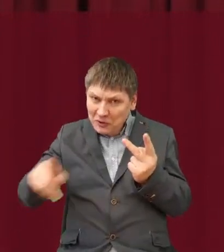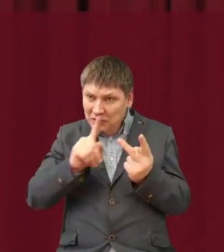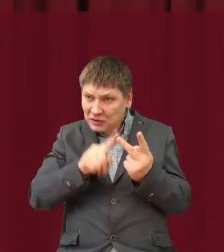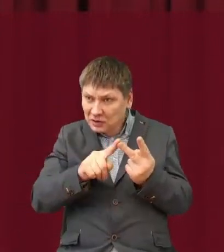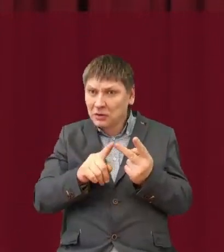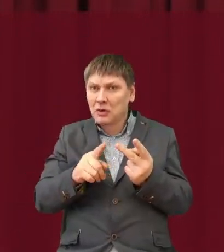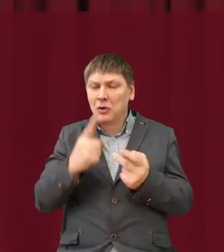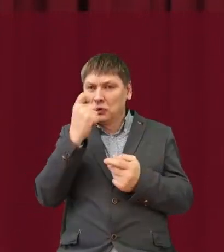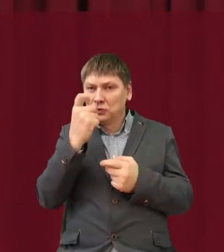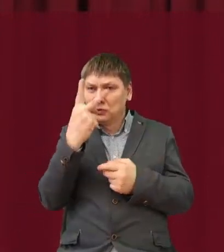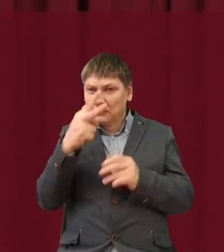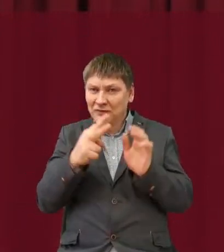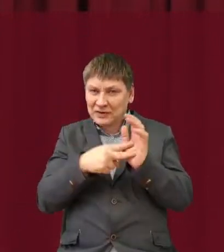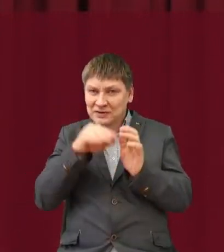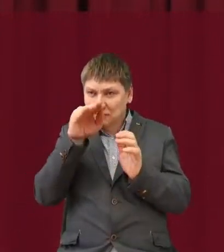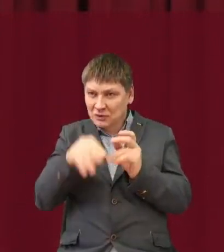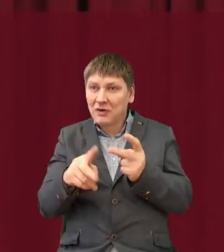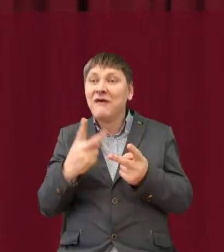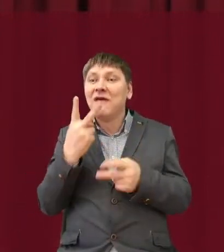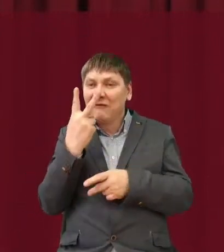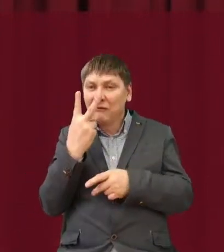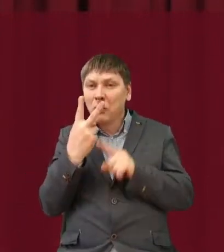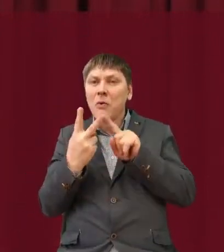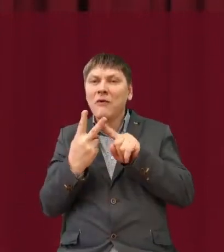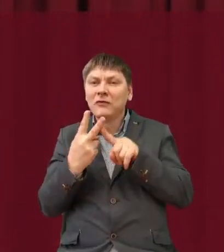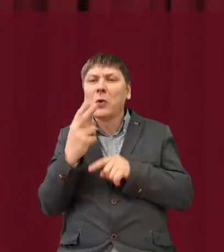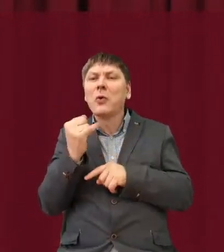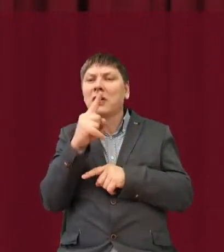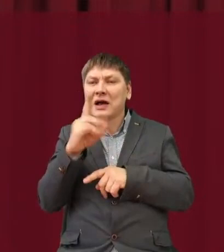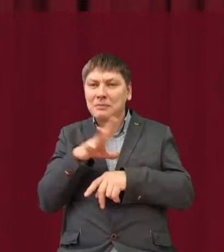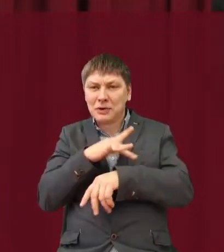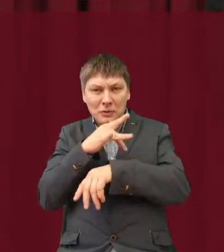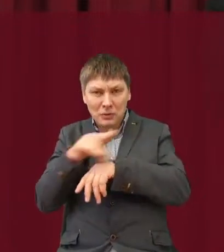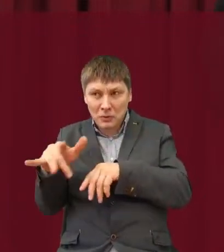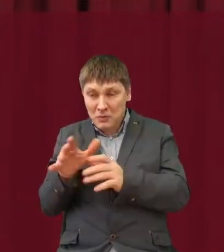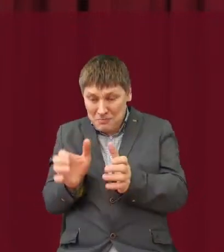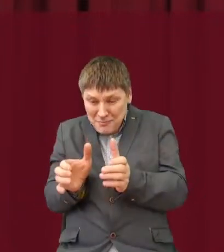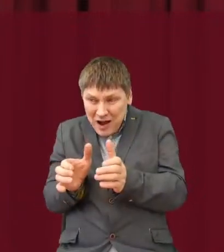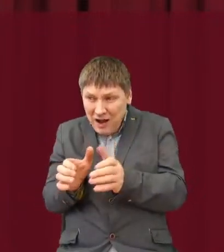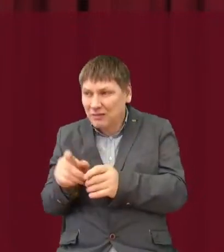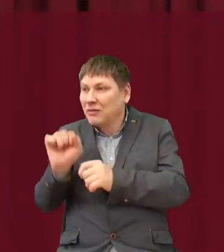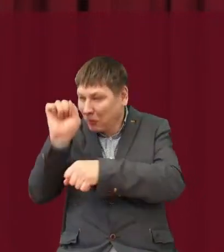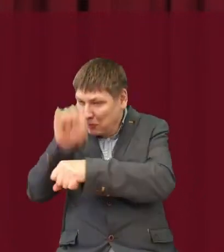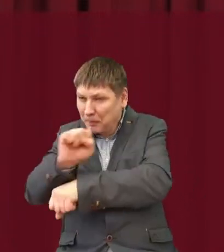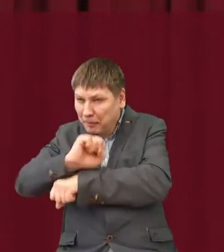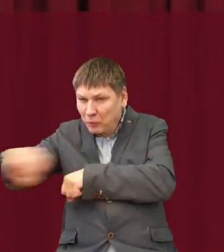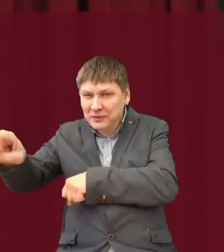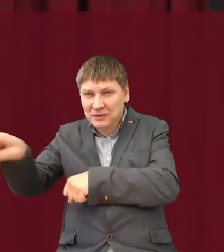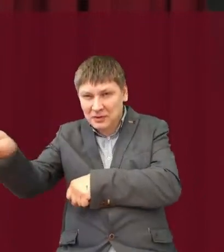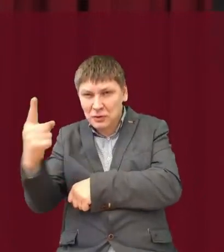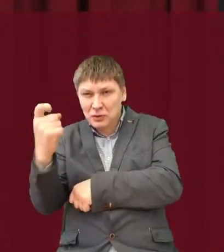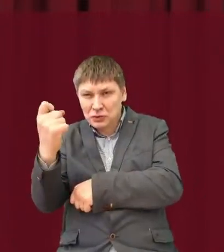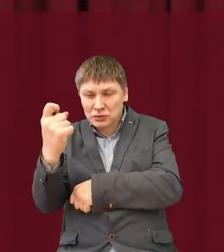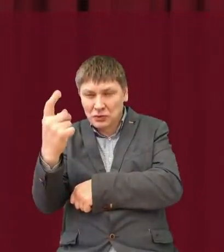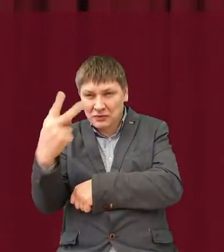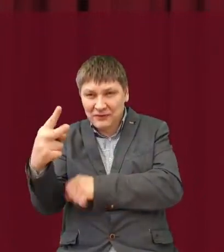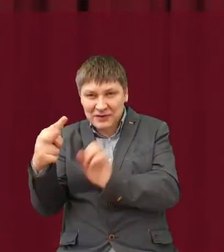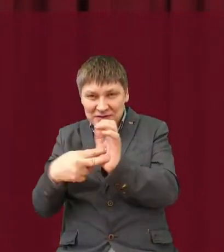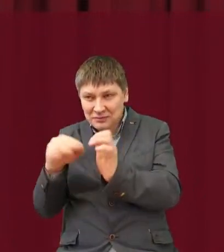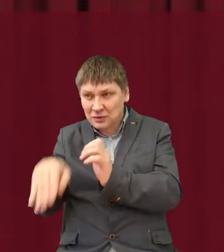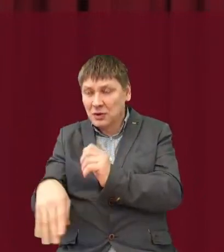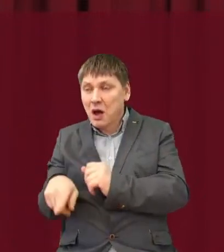127 тысяч человек только во второй раз был уничтожено маленькой армии и что решил Аха внутри себя